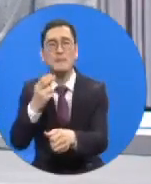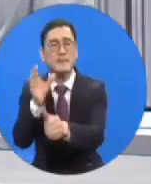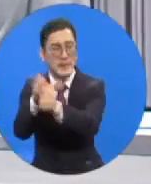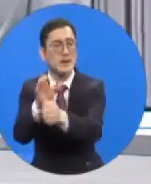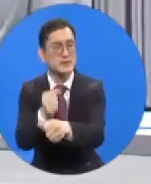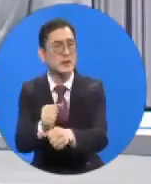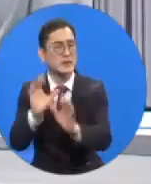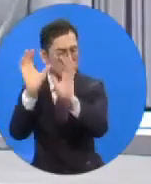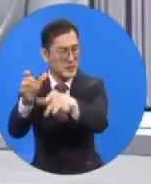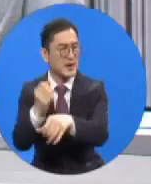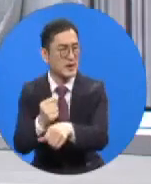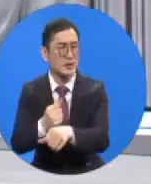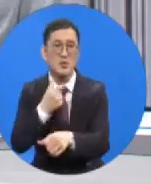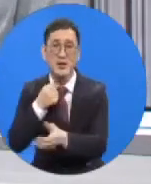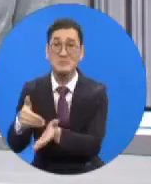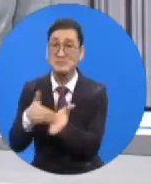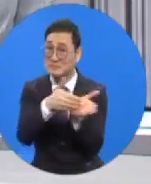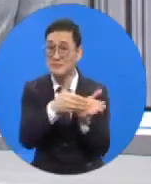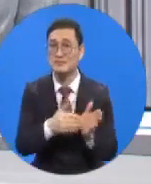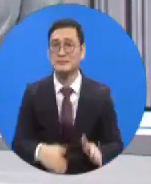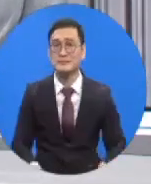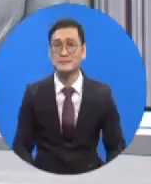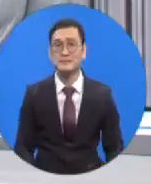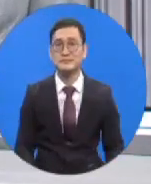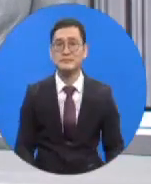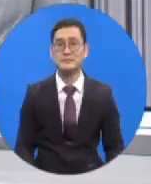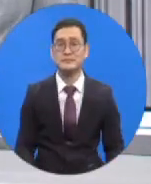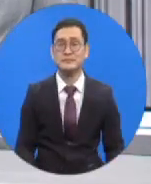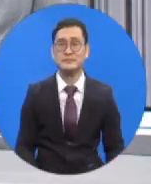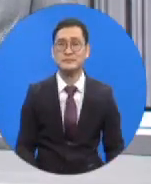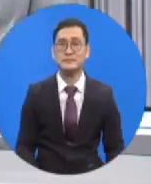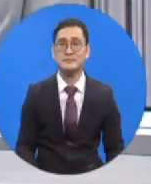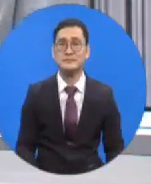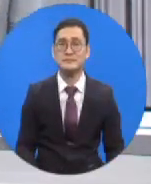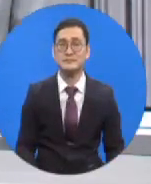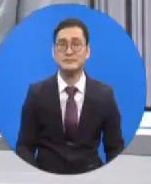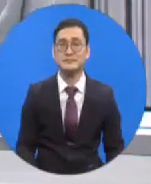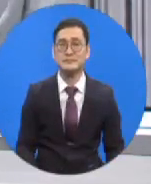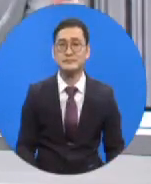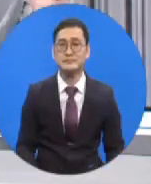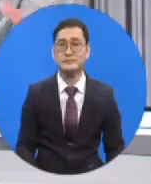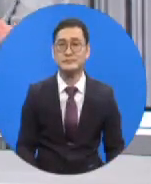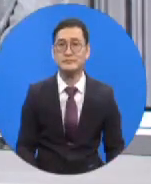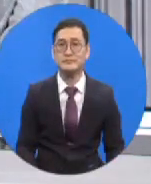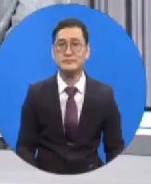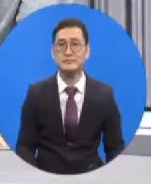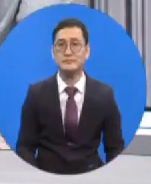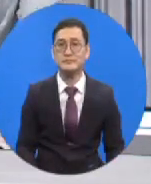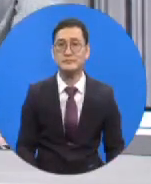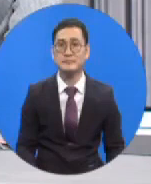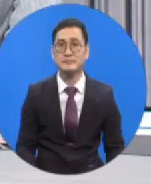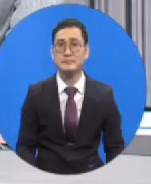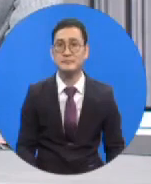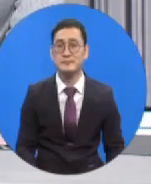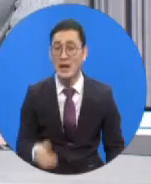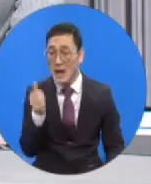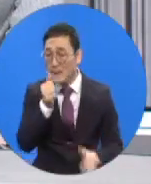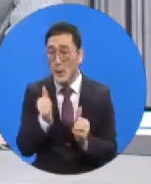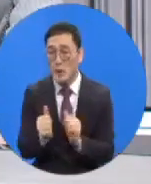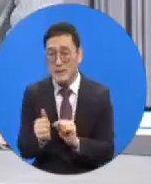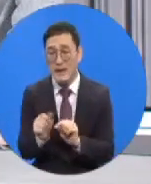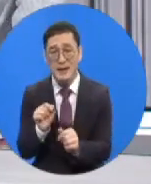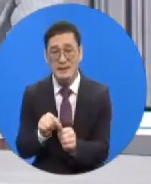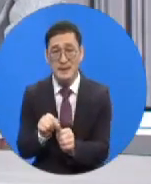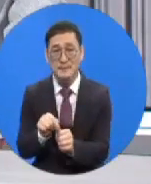연결고리로 지목한 검찰 출신 A 변호사 있잖아요. 김 전 회장에게 이제 현직 검사를 소개해 준 적이 없다라는